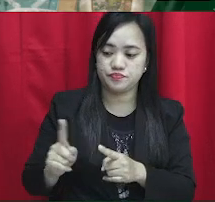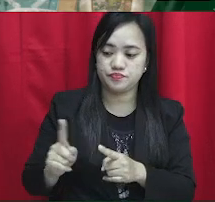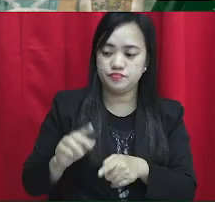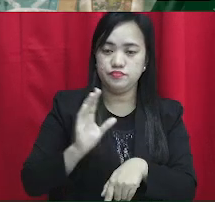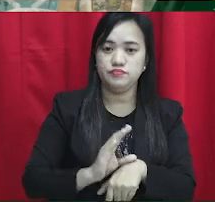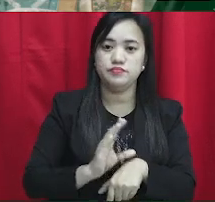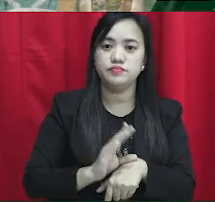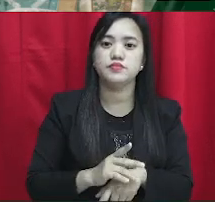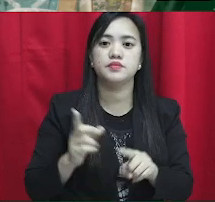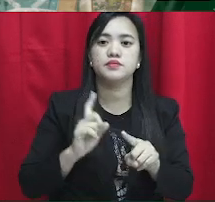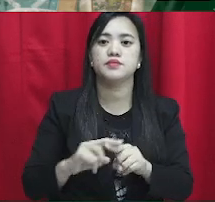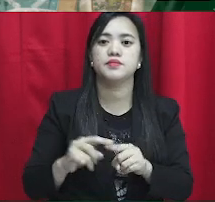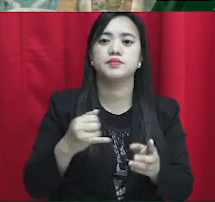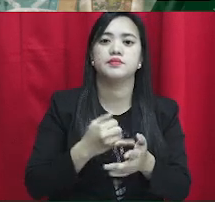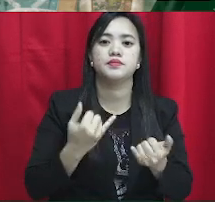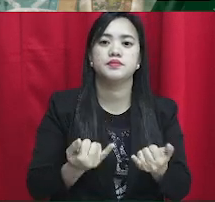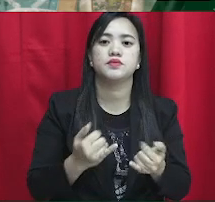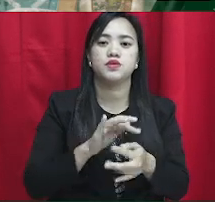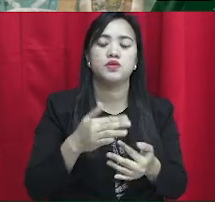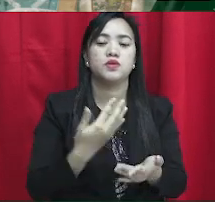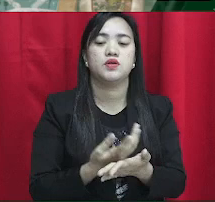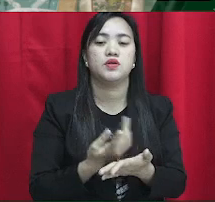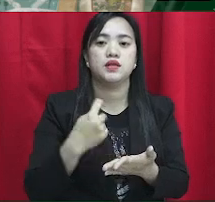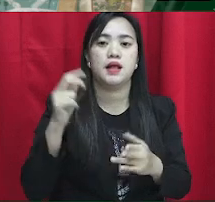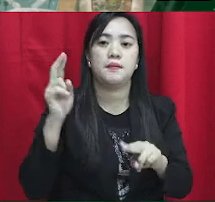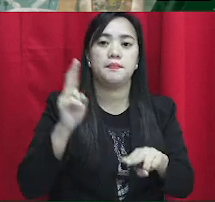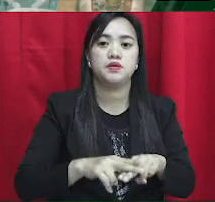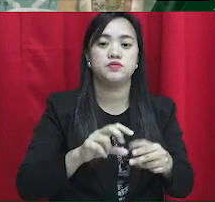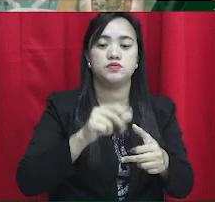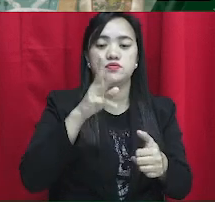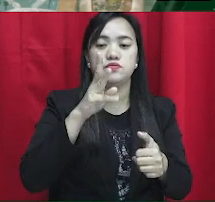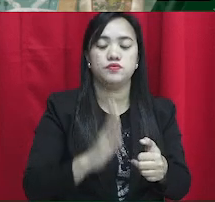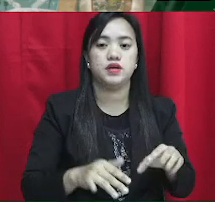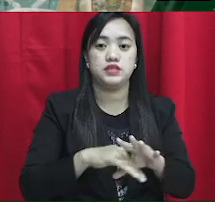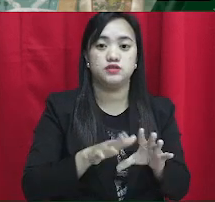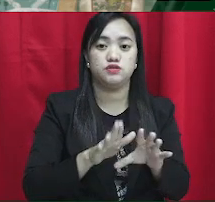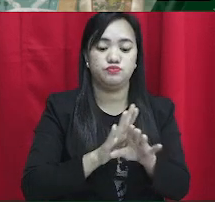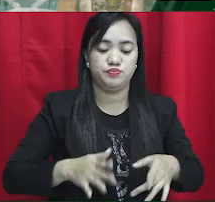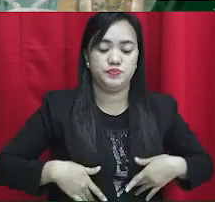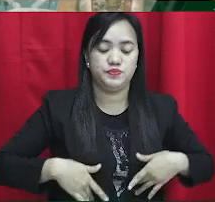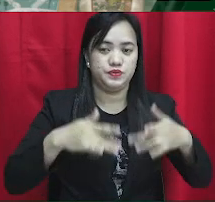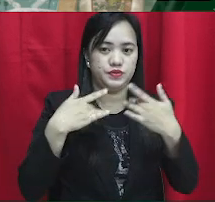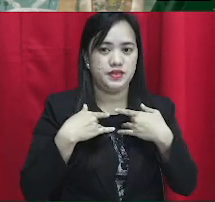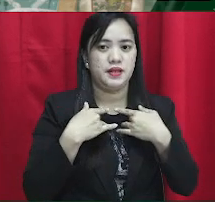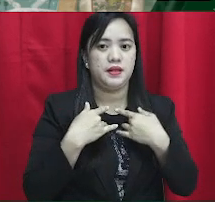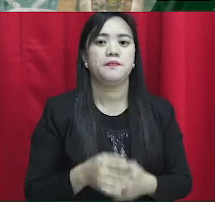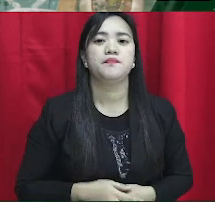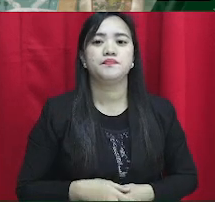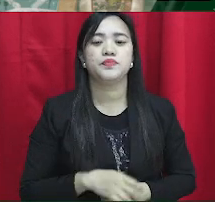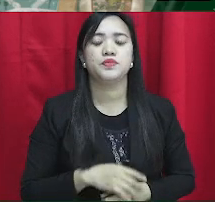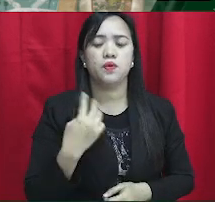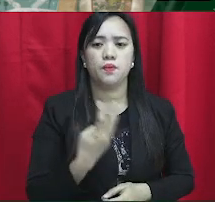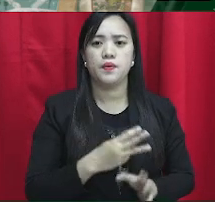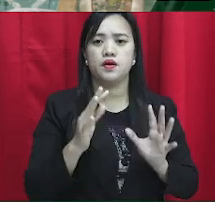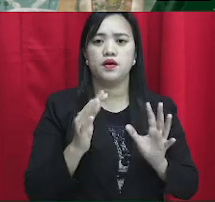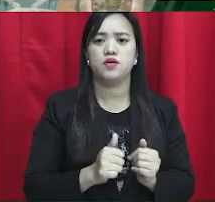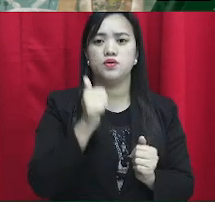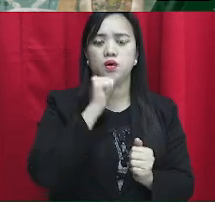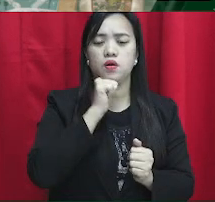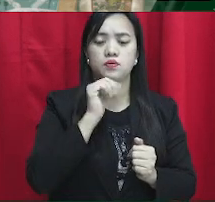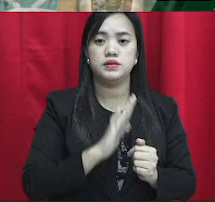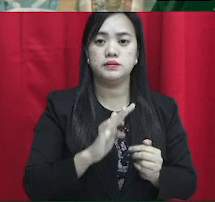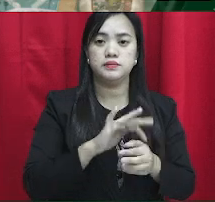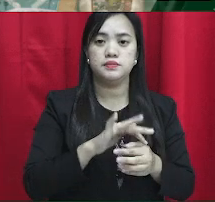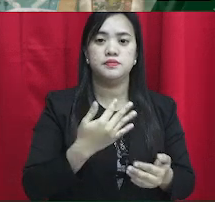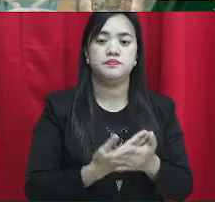po, application ng salita ng Diyos ay makikita natin na talagang tinan nyo po, nababagnify ang Panginoon kapag nasusunod